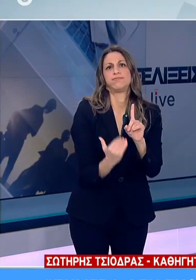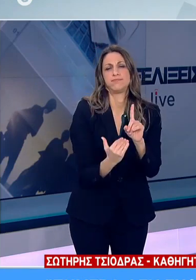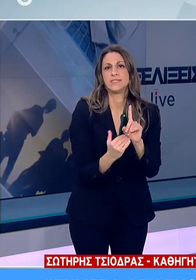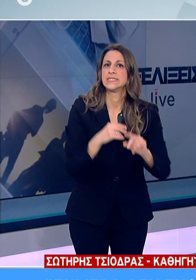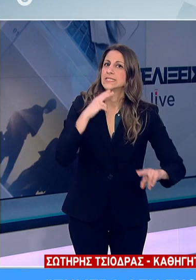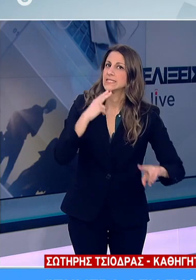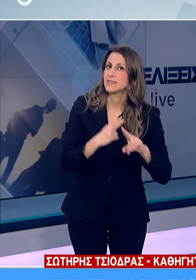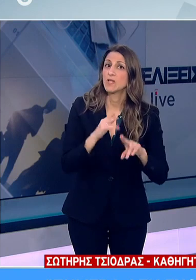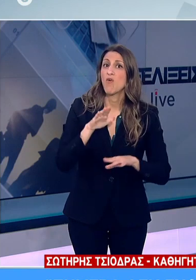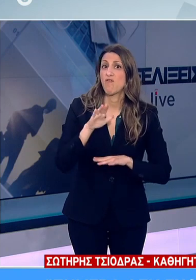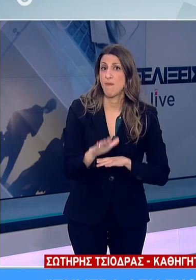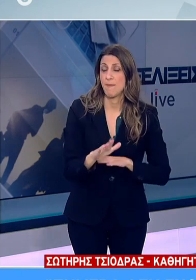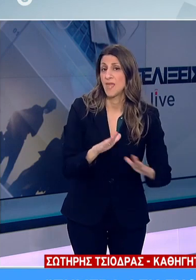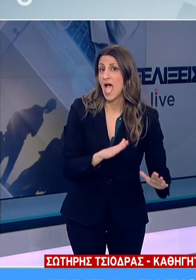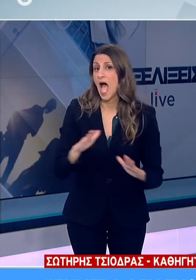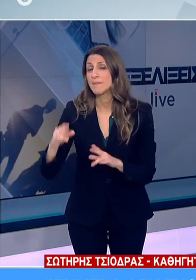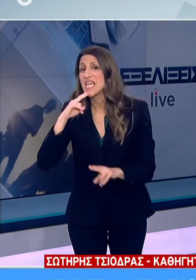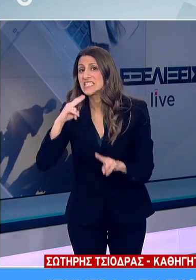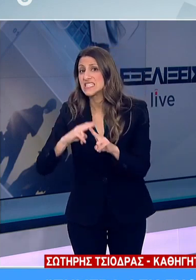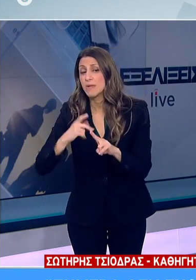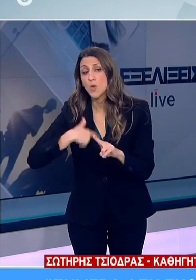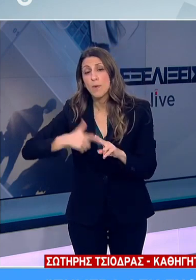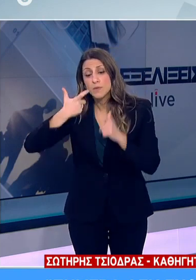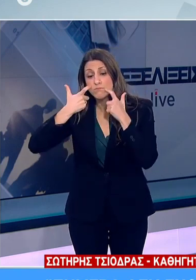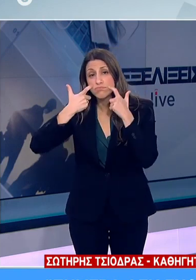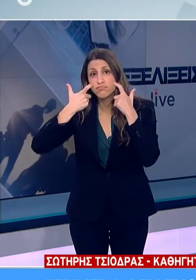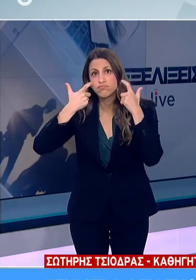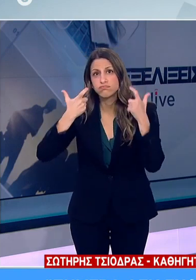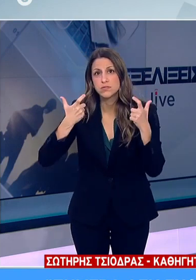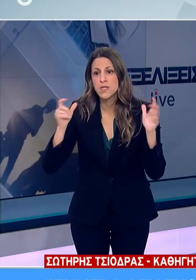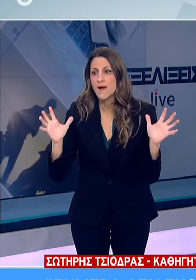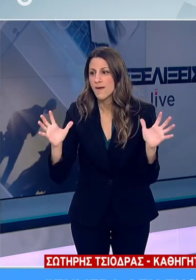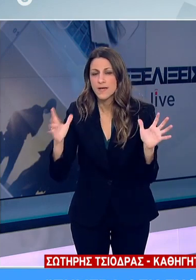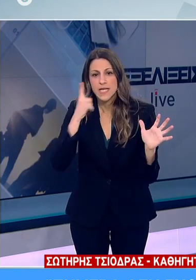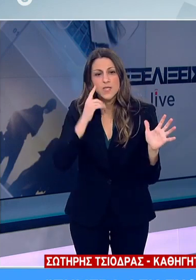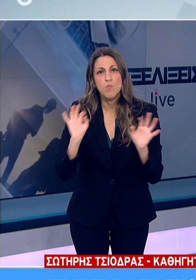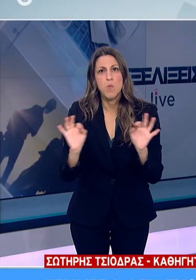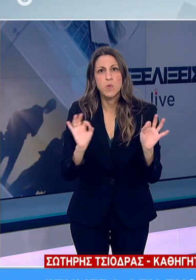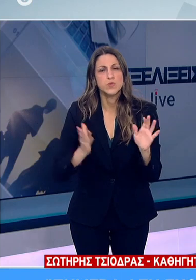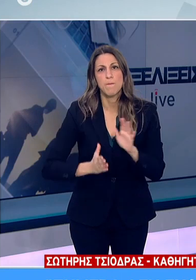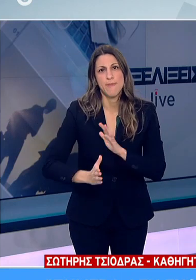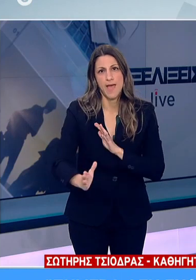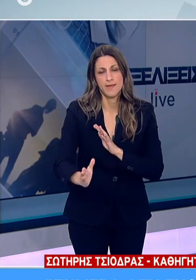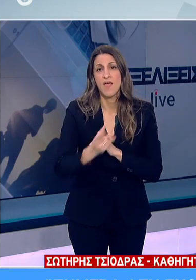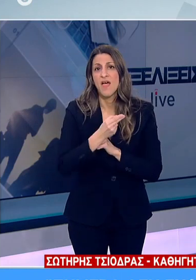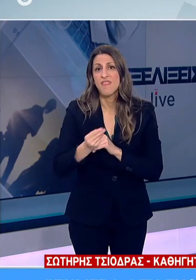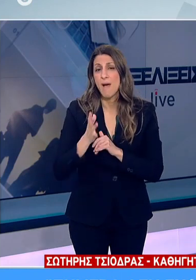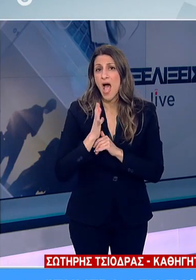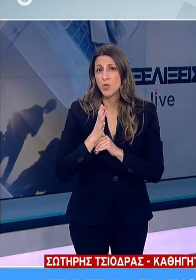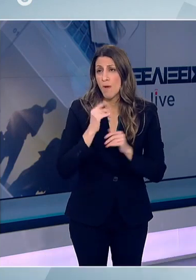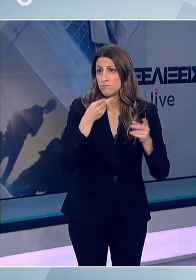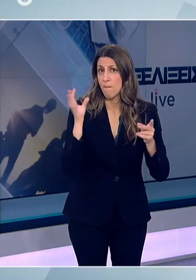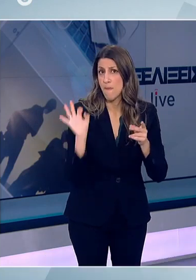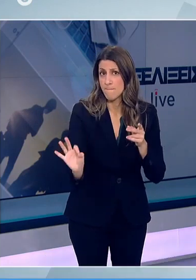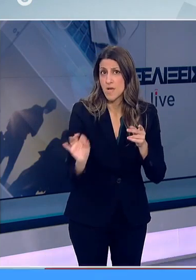της επιτήρησης παραμένουν η παρακολούθηση της πορείας της επιδημίας, της γεωγραφικής εξάπλωσης και της σοβαρότητας του ιού στον πληθυσμό μας.